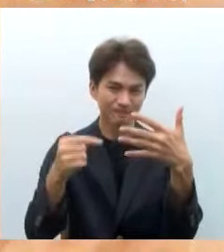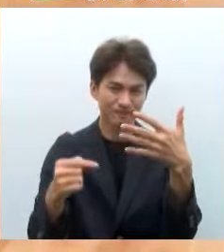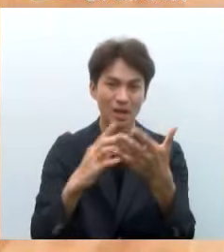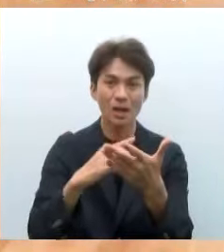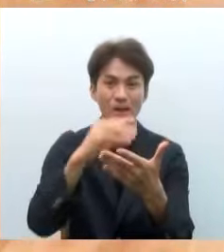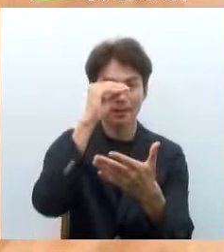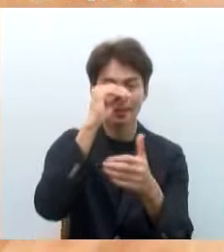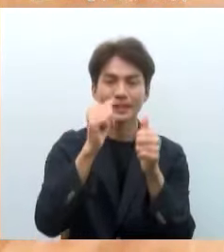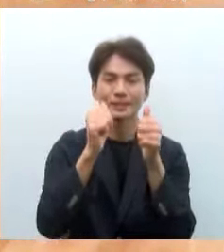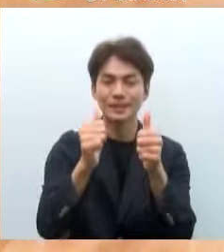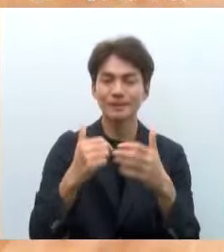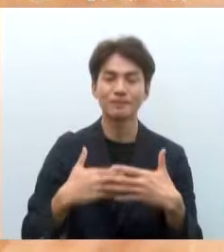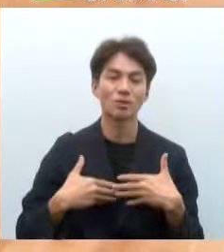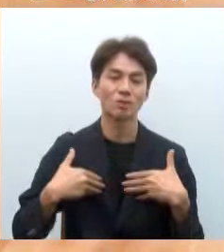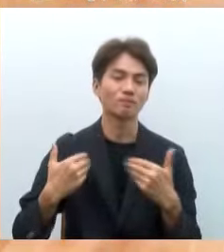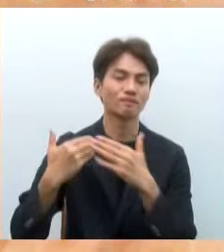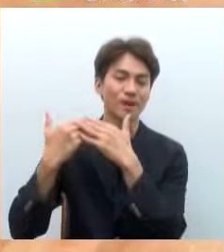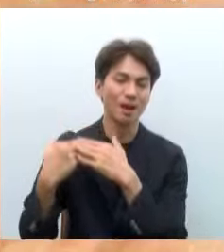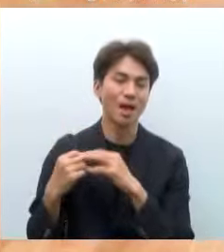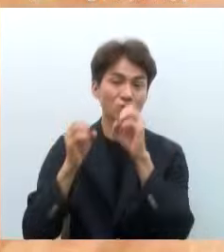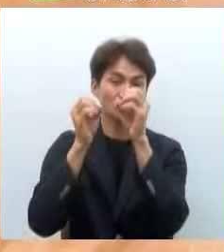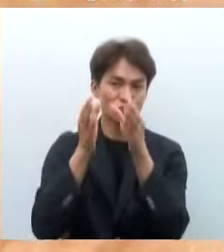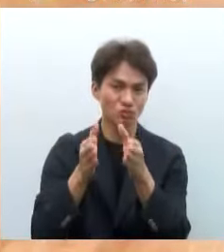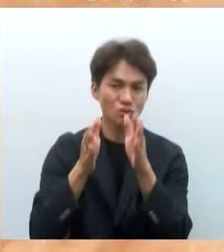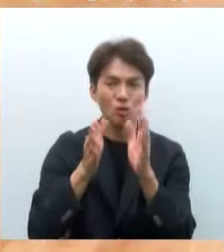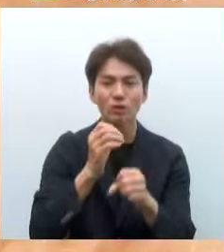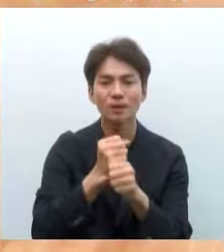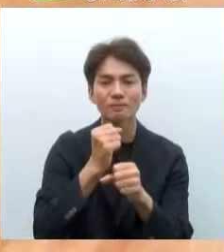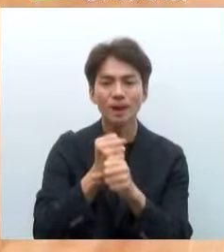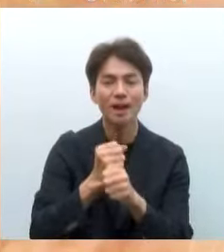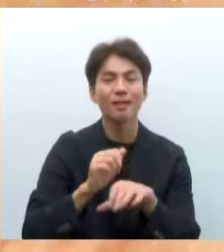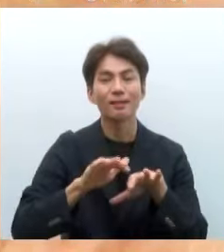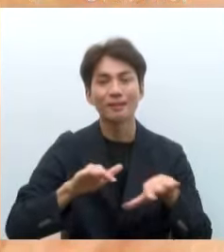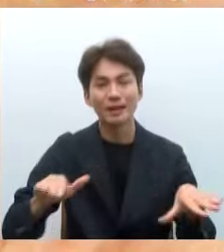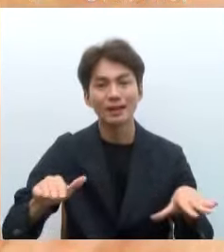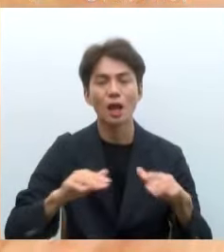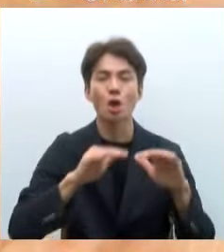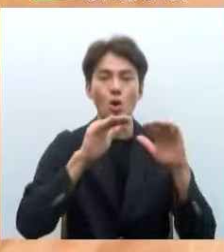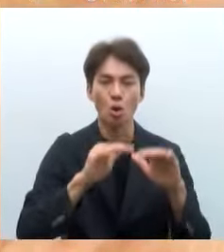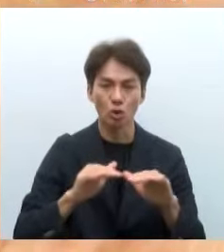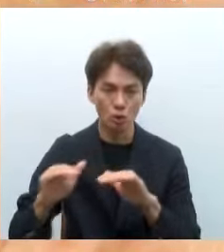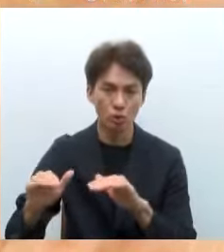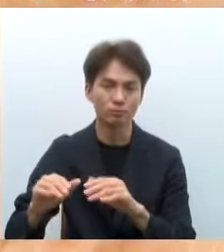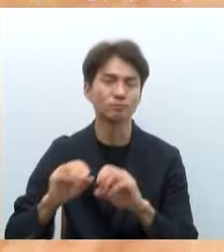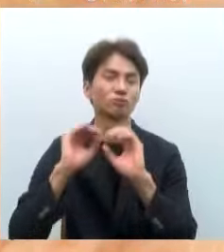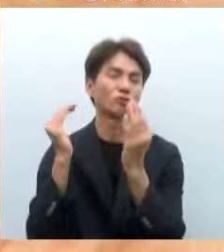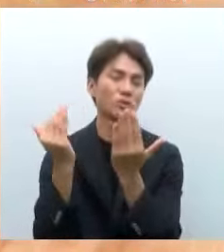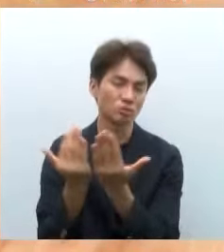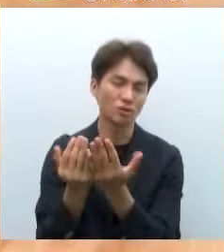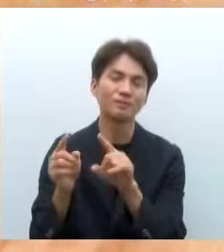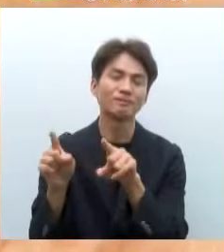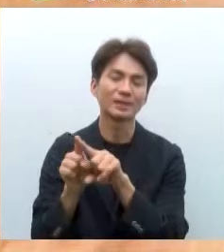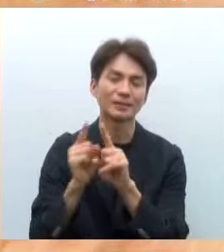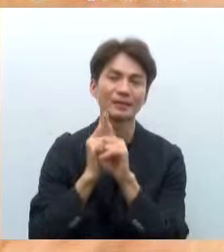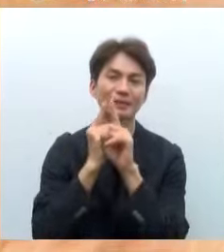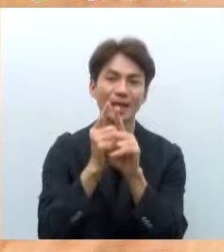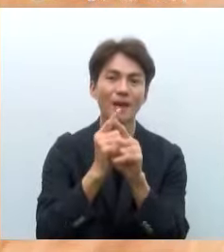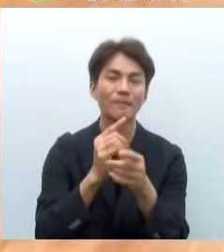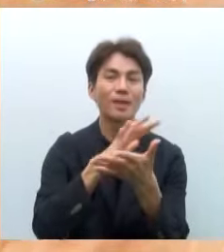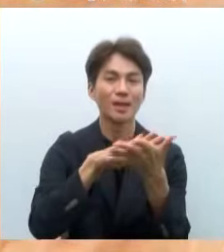ความสุขเพื่อเป็นการลดภาระครูบุคลากรนะคะลดภาระนักเรียนแล้วก็ลดภาระผู้ปกครองด้วยนะคะตามแนวทางนโยบายเ